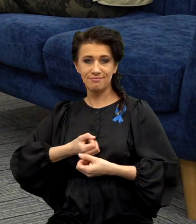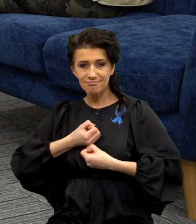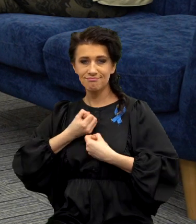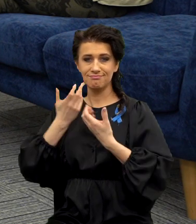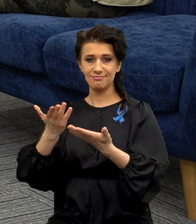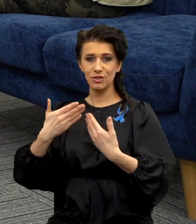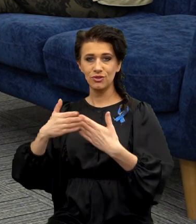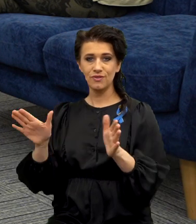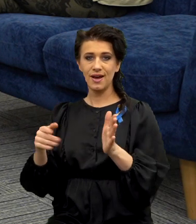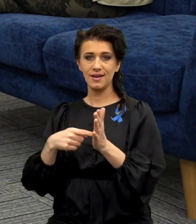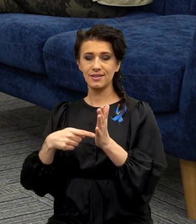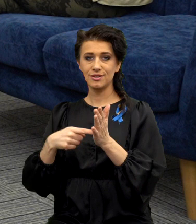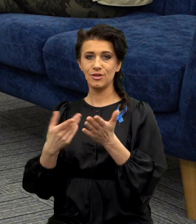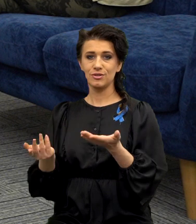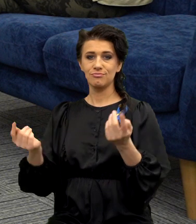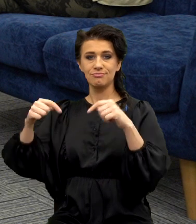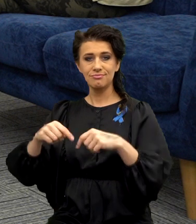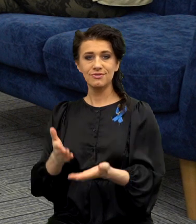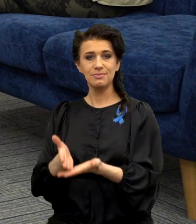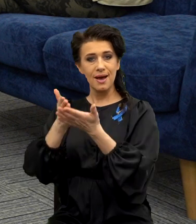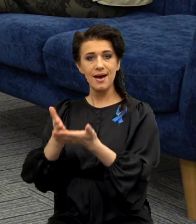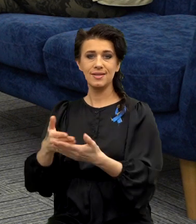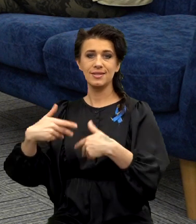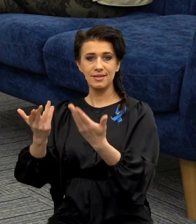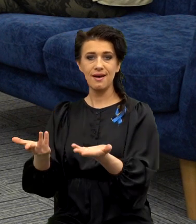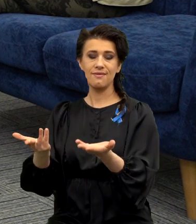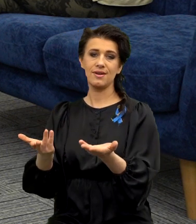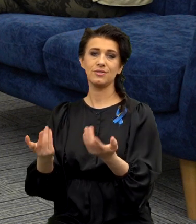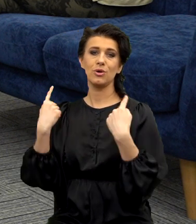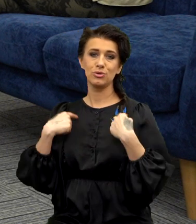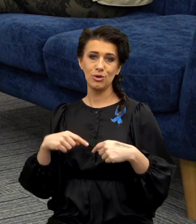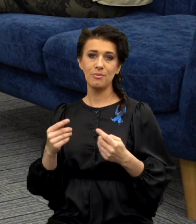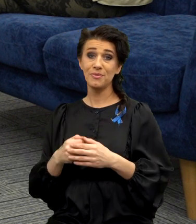osoby, które przybywają do nas. I